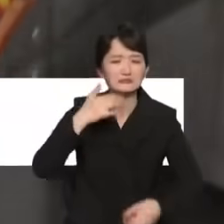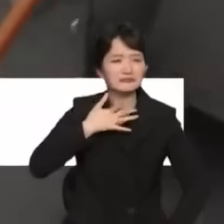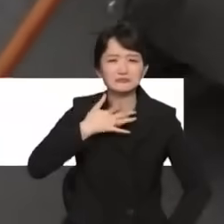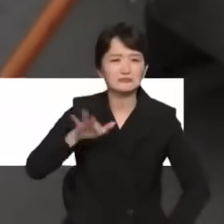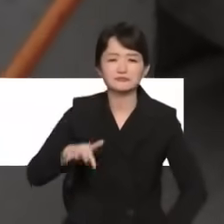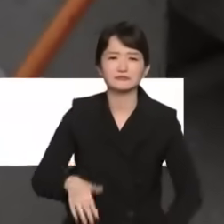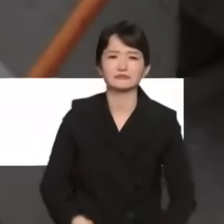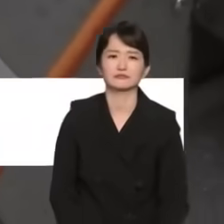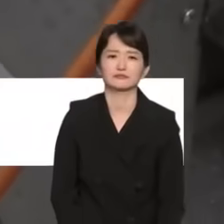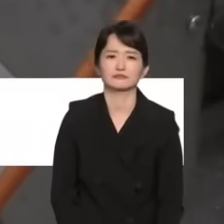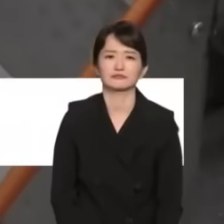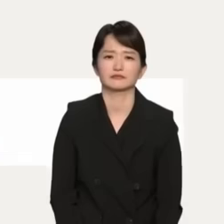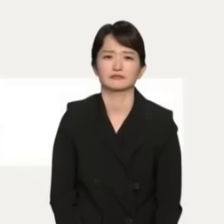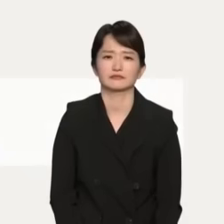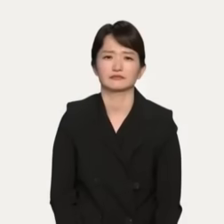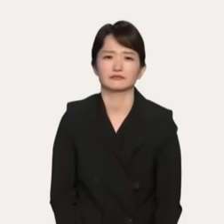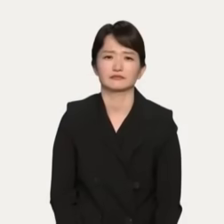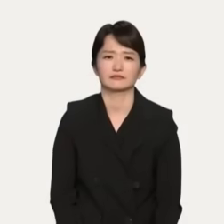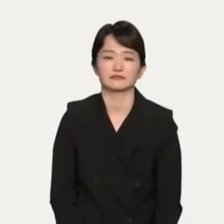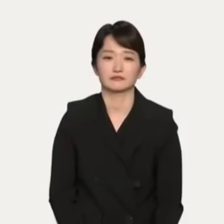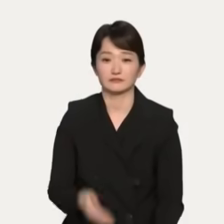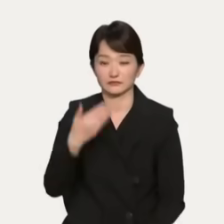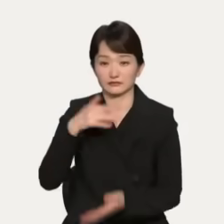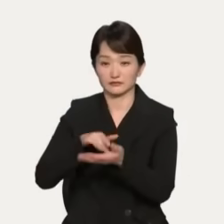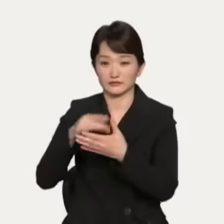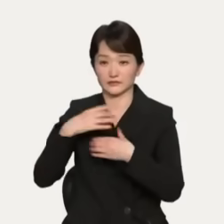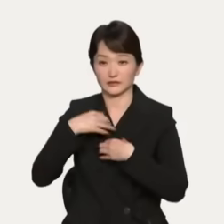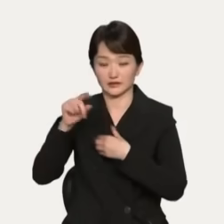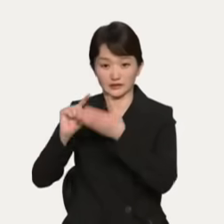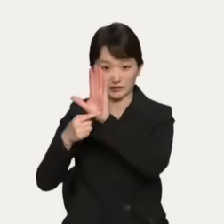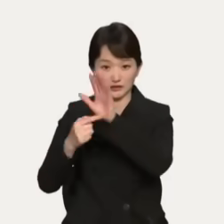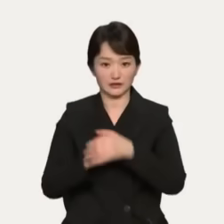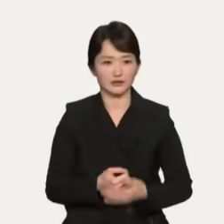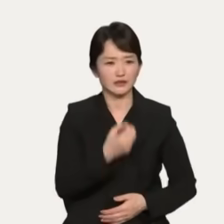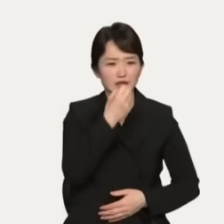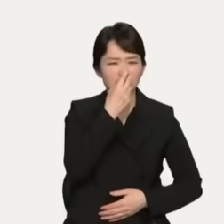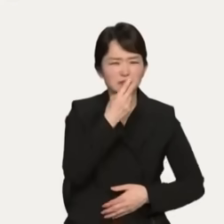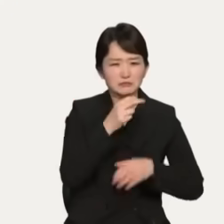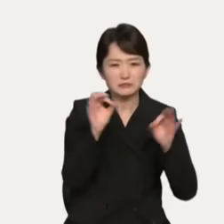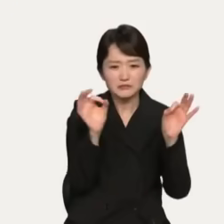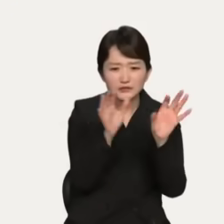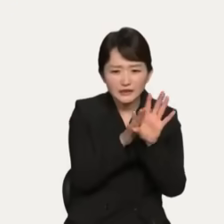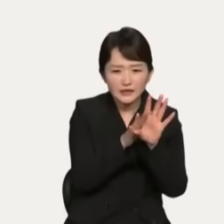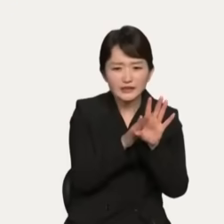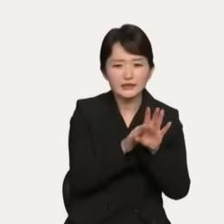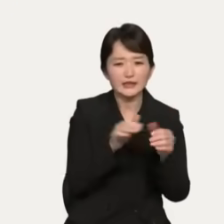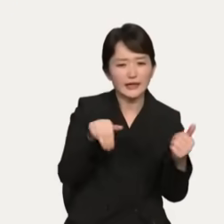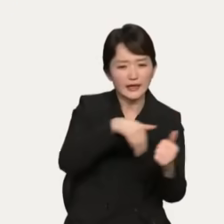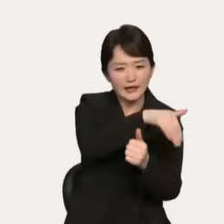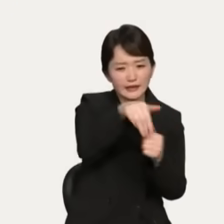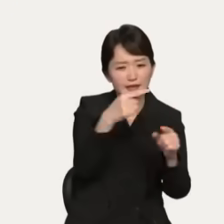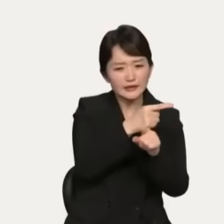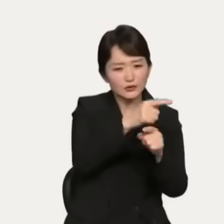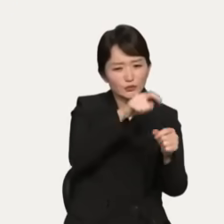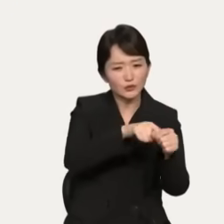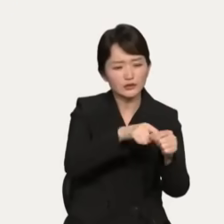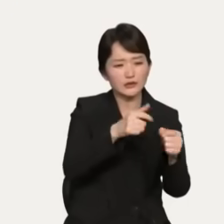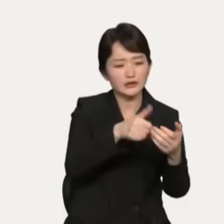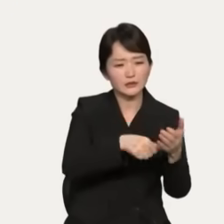제가 들어본 적이 없거든요. 식약처는 탈취제 등 환경 개선 목적의 제품은 소관이